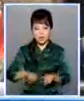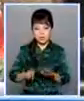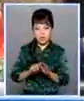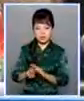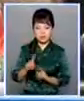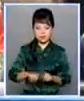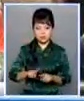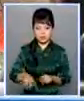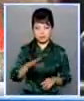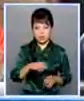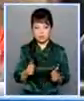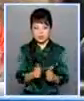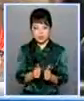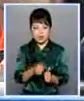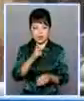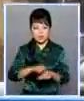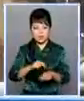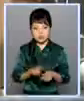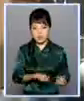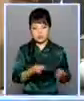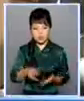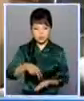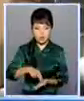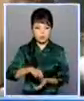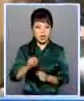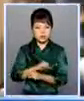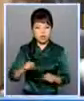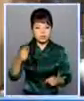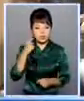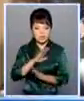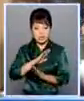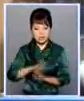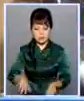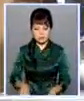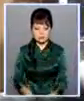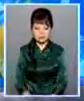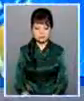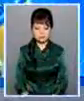Осы жерде тұрмыз, сол милициялар осы жерге алып келді. Жарылыс естіген жоқпыз ешқандай. Жарылыс болған жоқ.